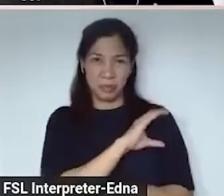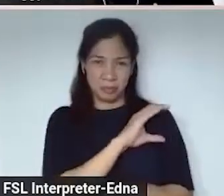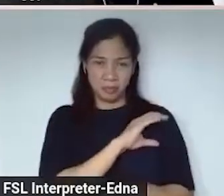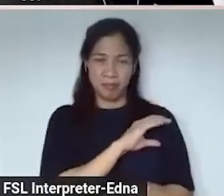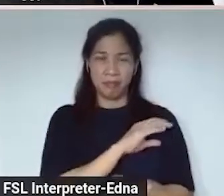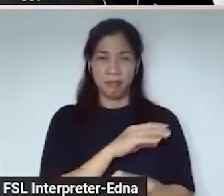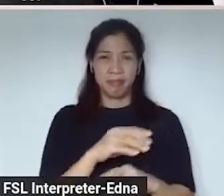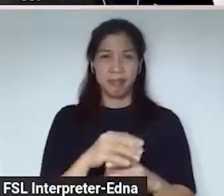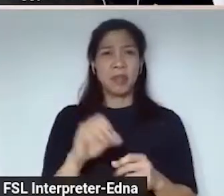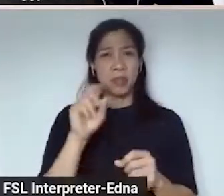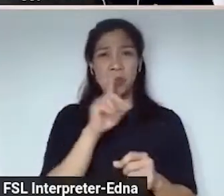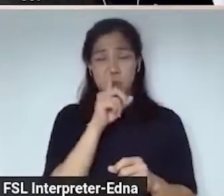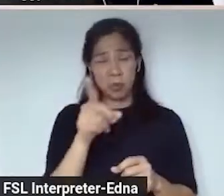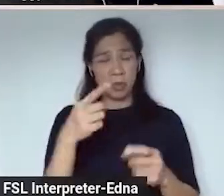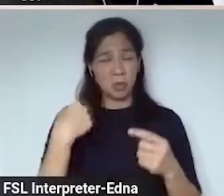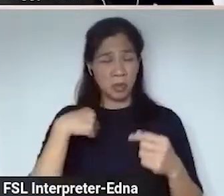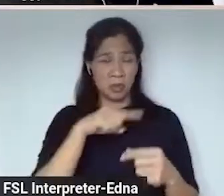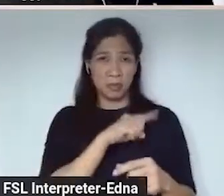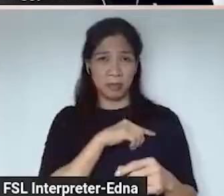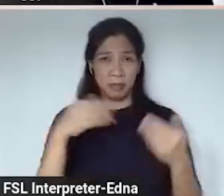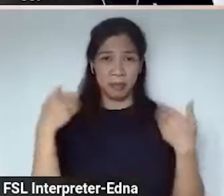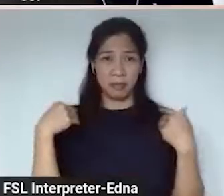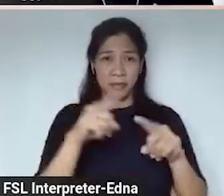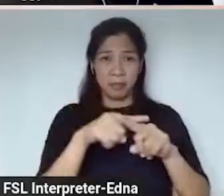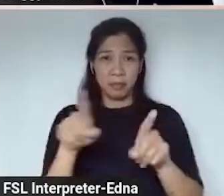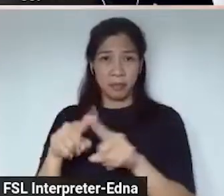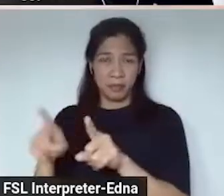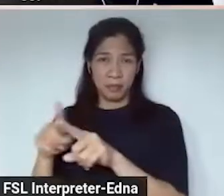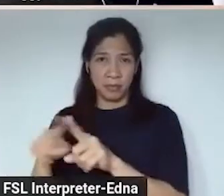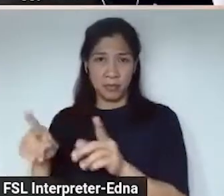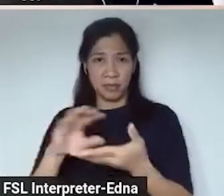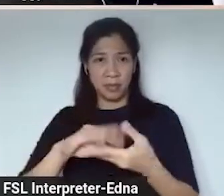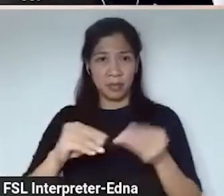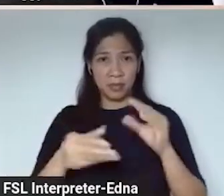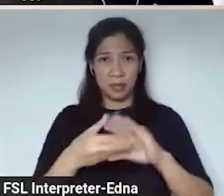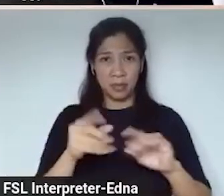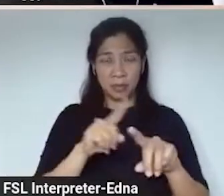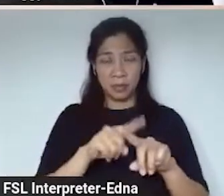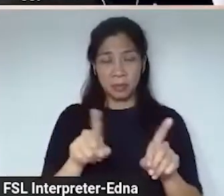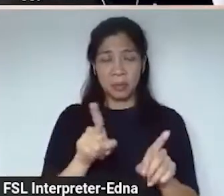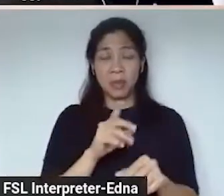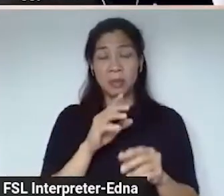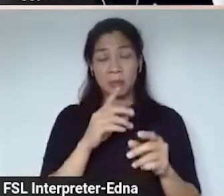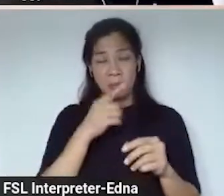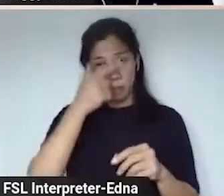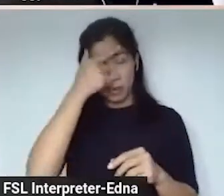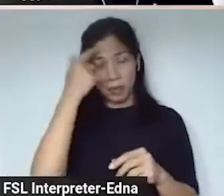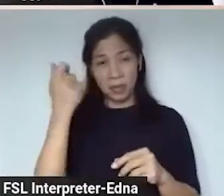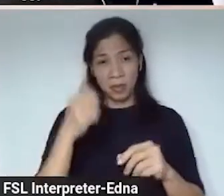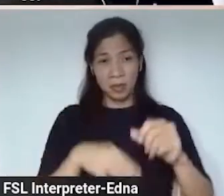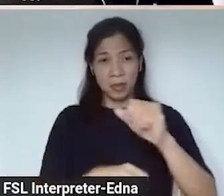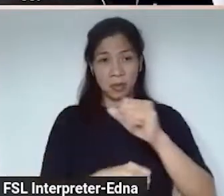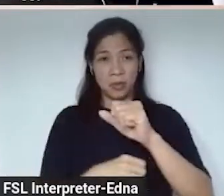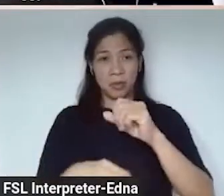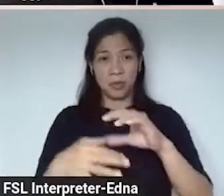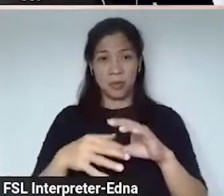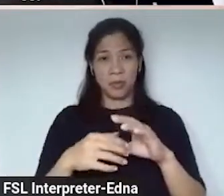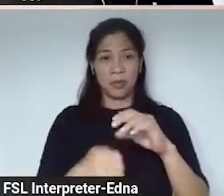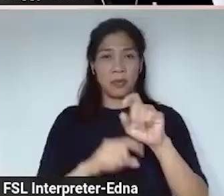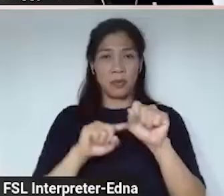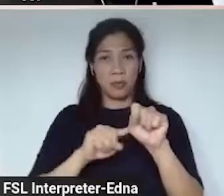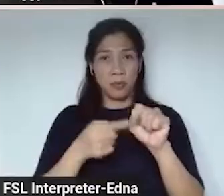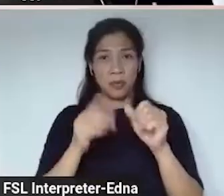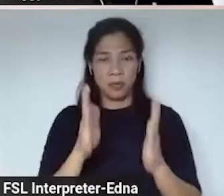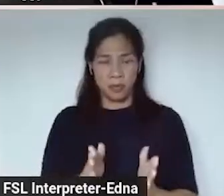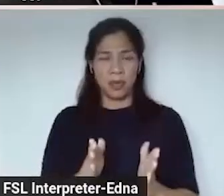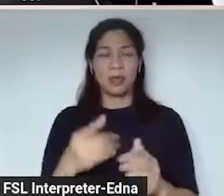because of Sister Valeriana Burks, our founder, na bigyan kami ng direction. And ngayon, kahit wala